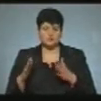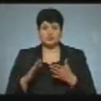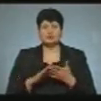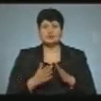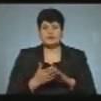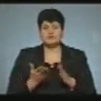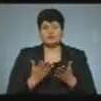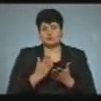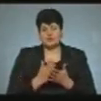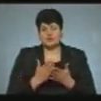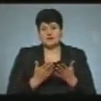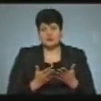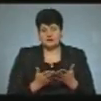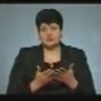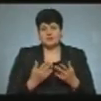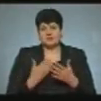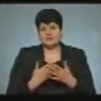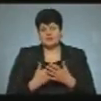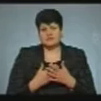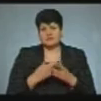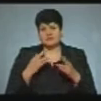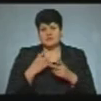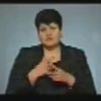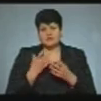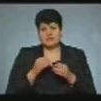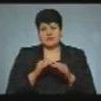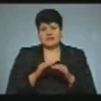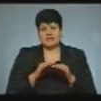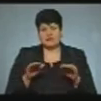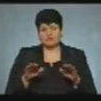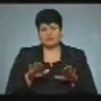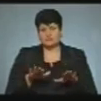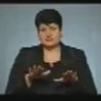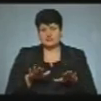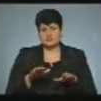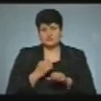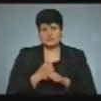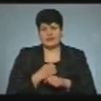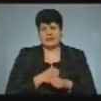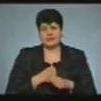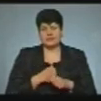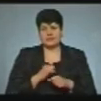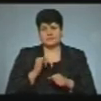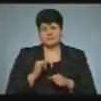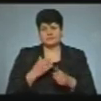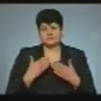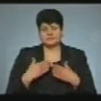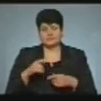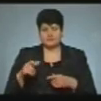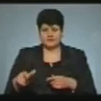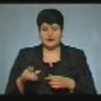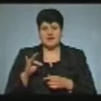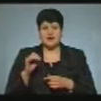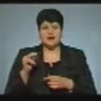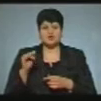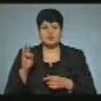стані, в якому ми є, напевно, недоречно ще на такому рівному місці спровокувати незадоволення людей. Речник міської ради Мар'яна Зварич